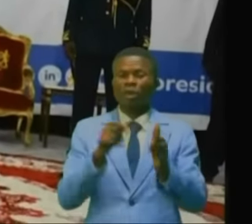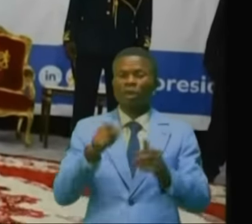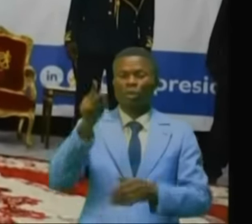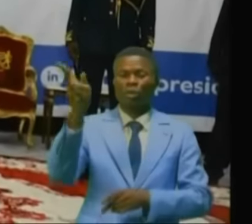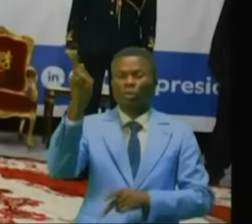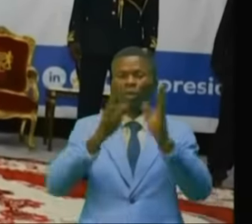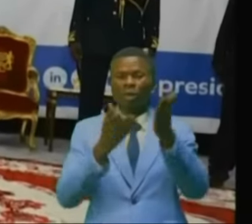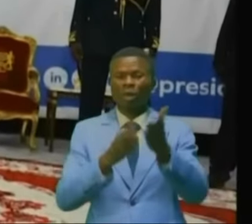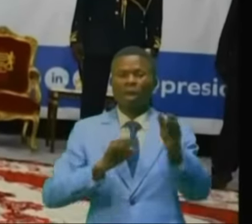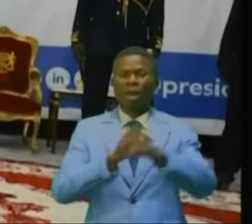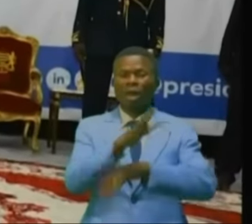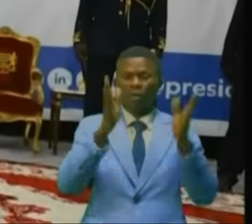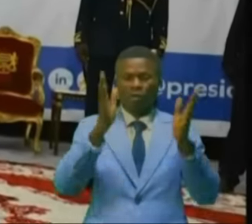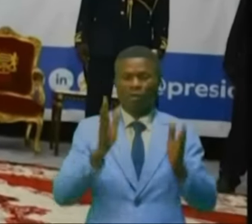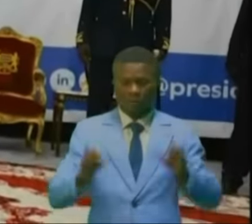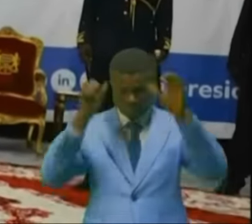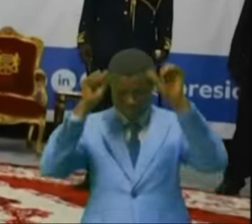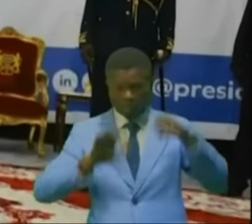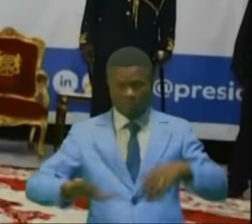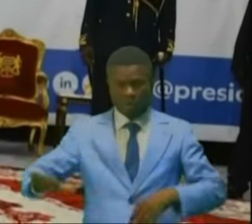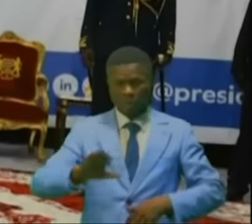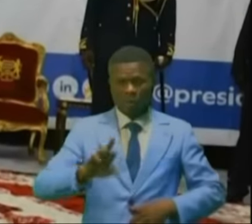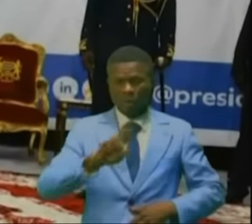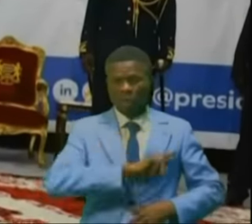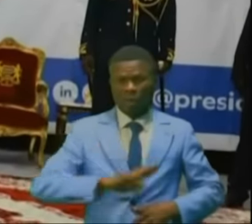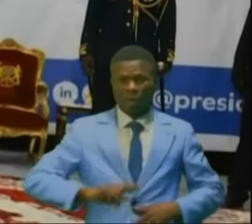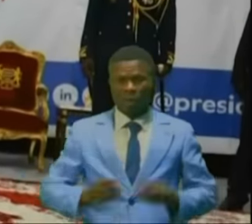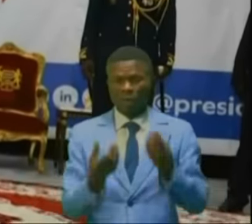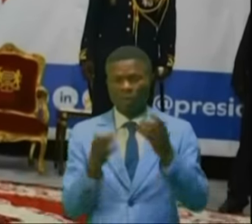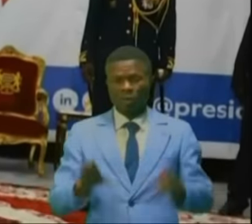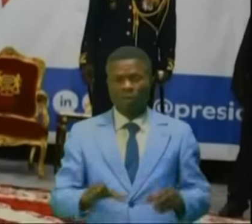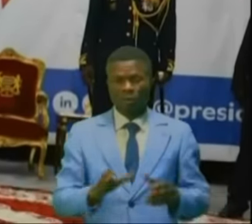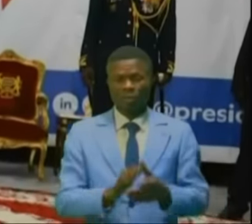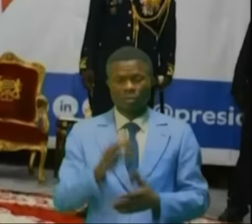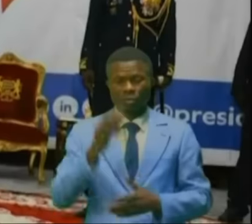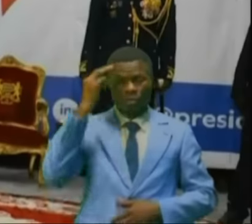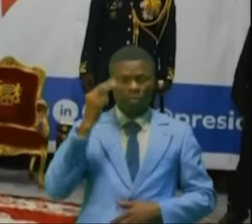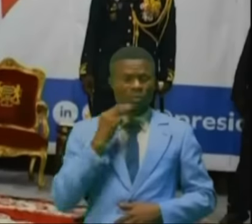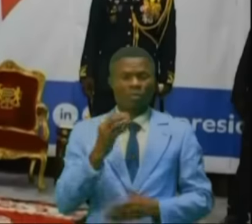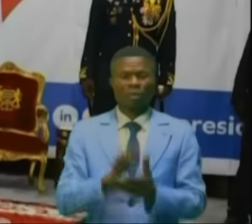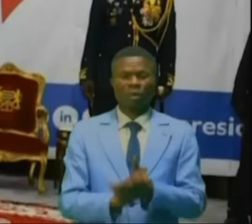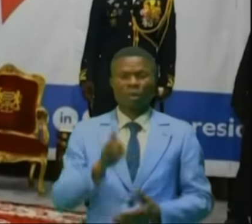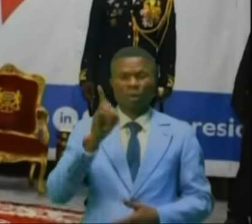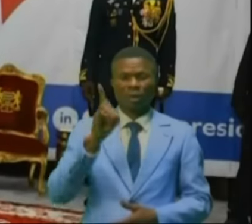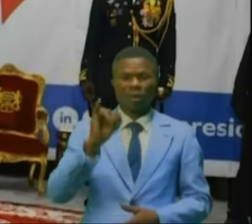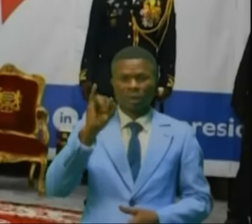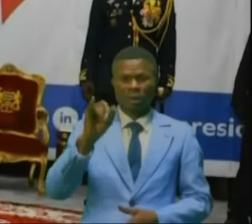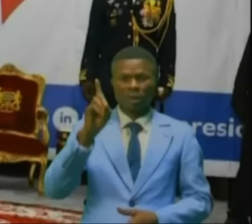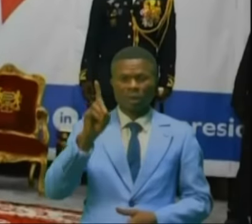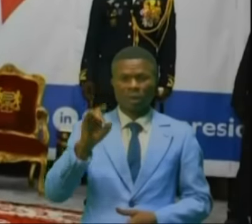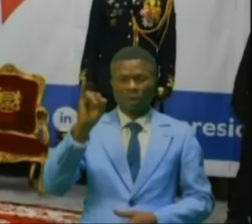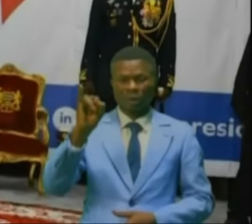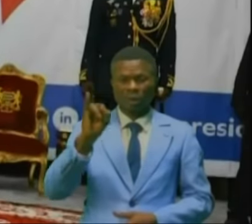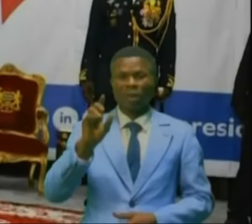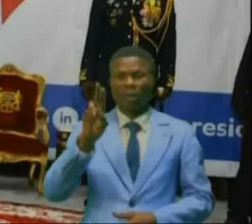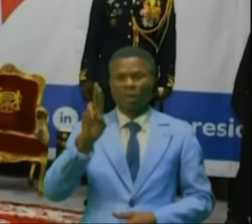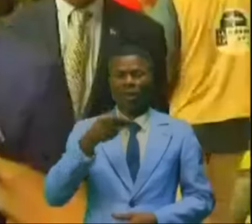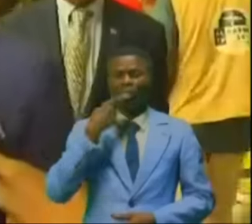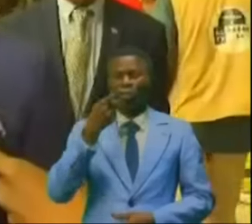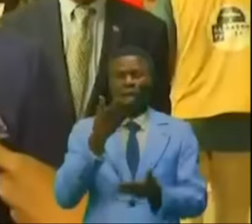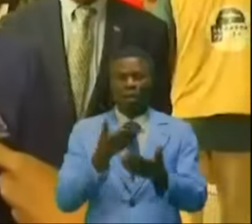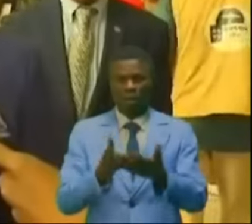l'envoyé spécial du président de la République démocratique du Congo, le ministre Didier Mazenga, s'est exprimé à l'issue de cette